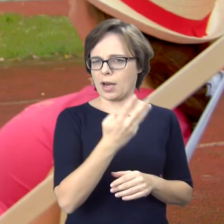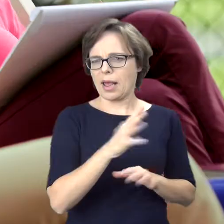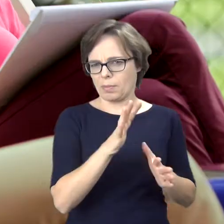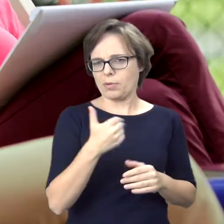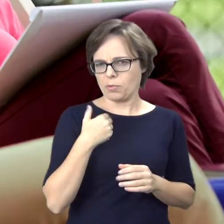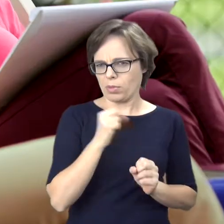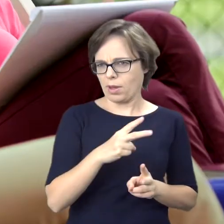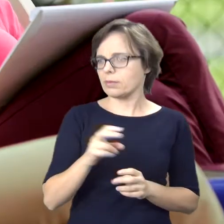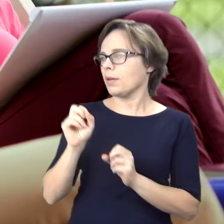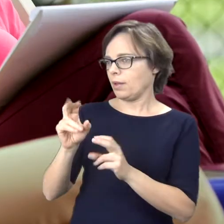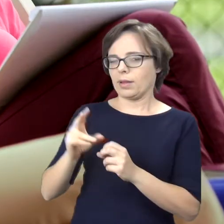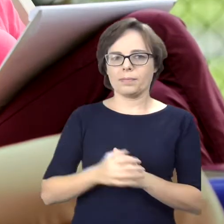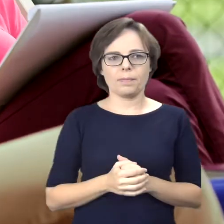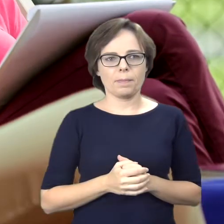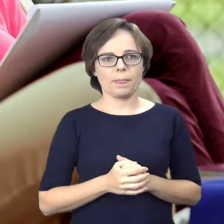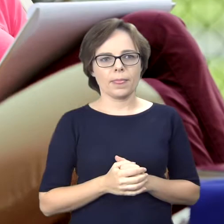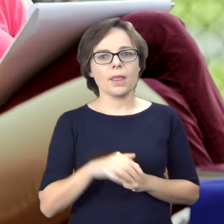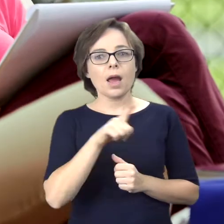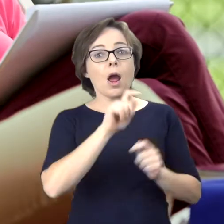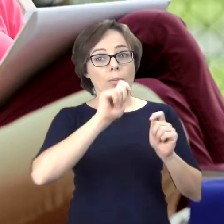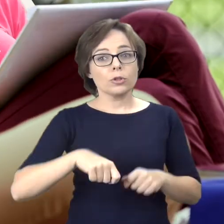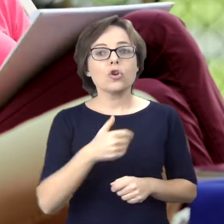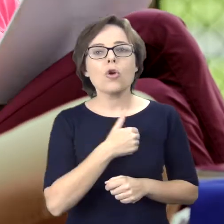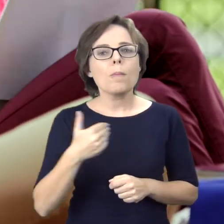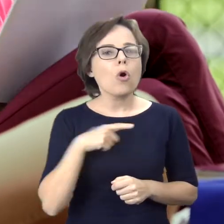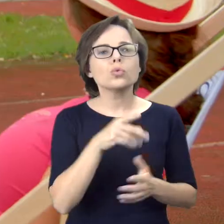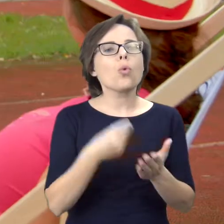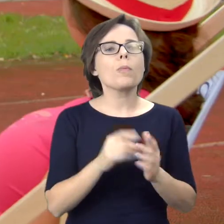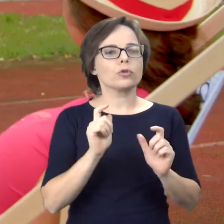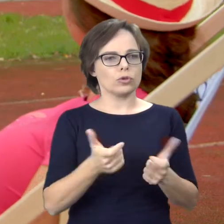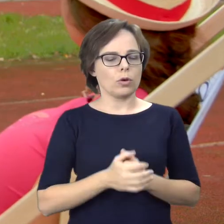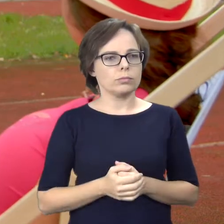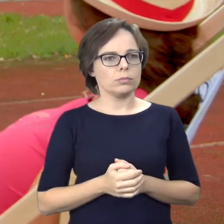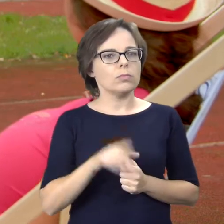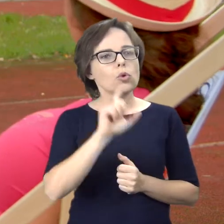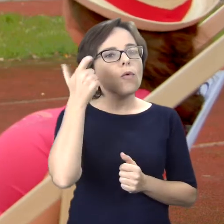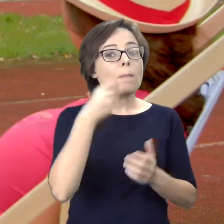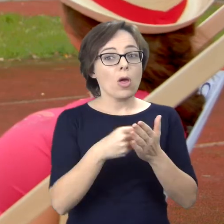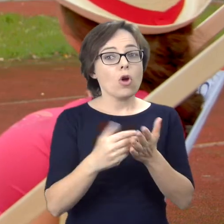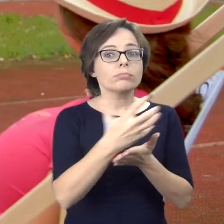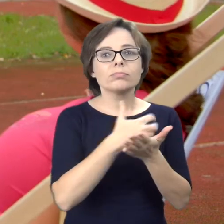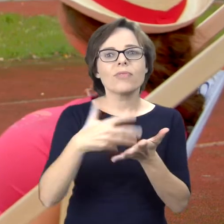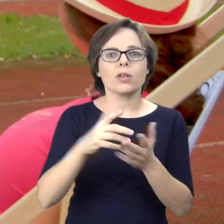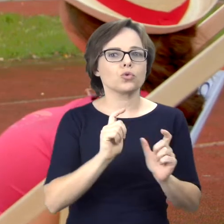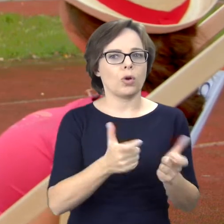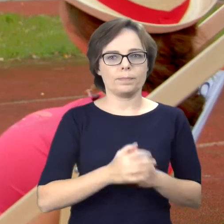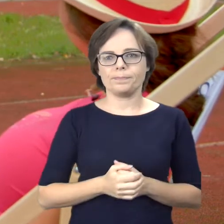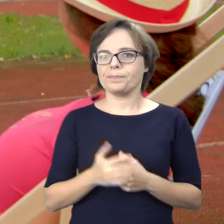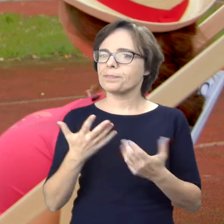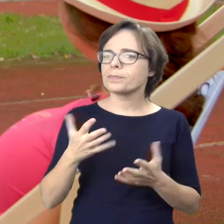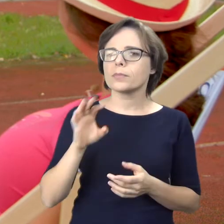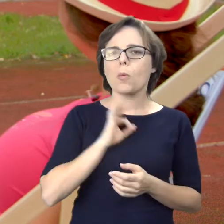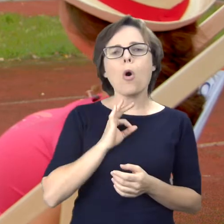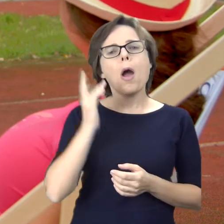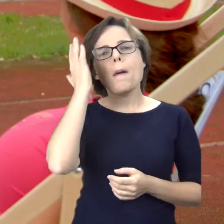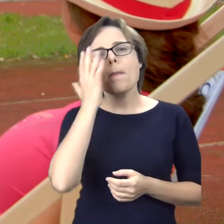tak. Co się robi, jak przyjeżdża się do Polski i co się kupuje? Właśnie na co się wydaje pieniądze? To ja takim marzeniem też, jeszcze